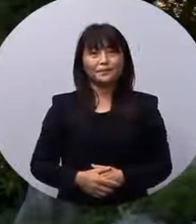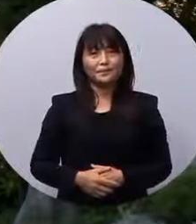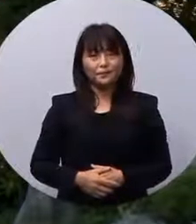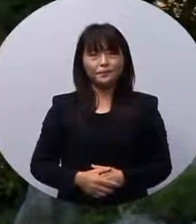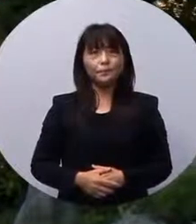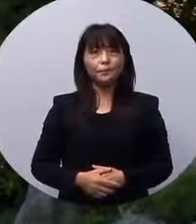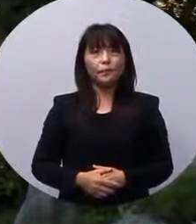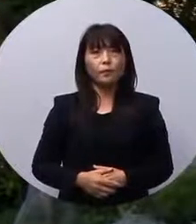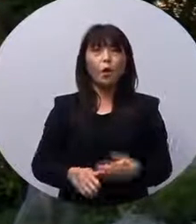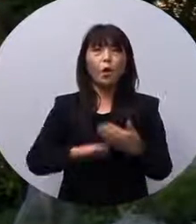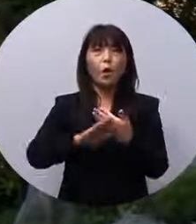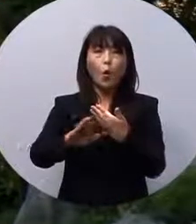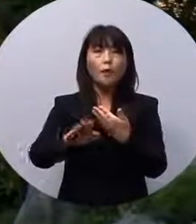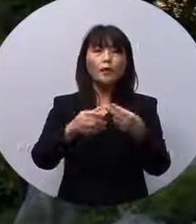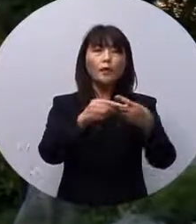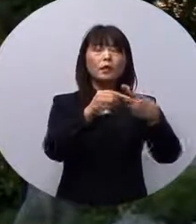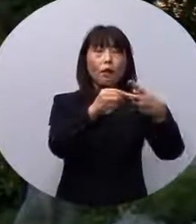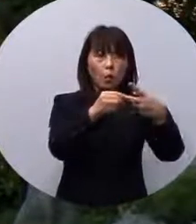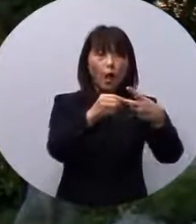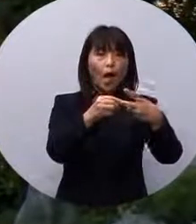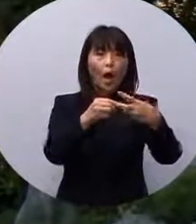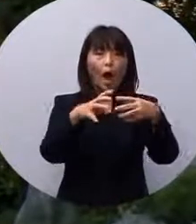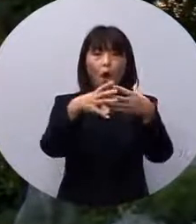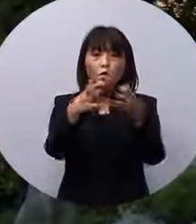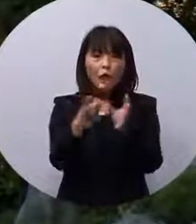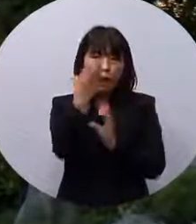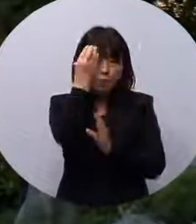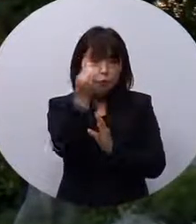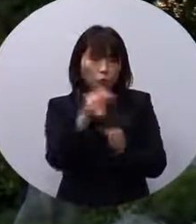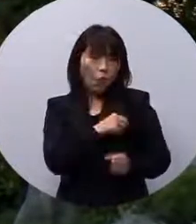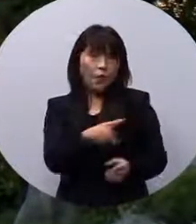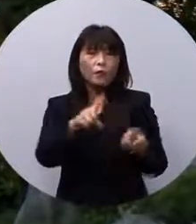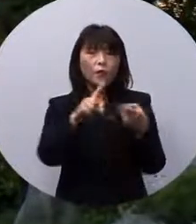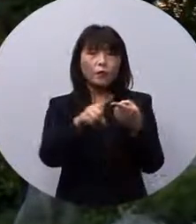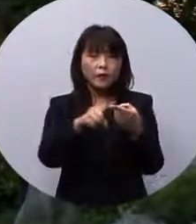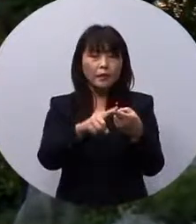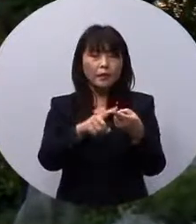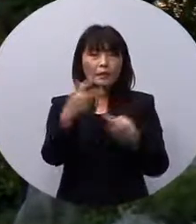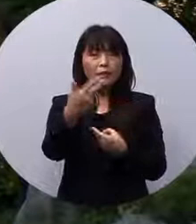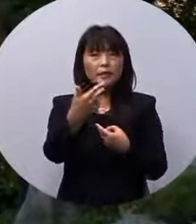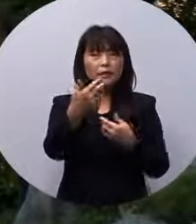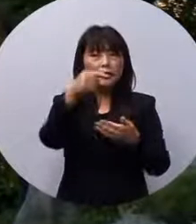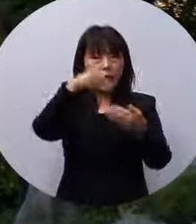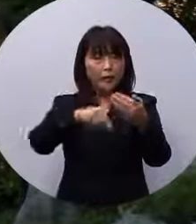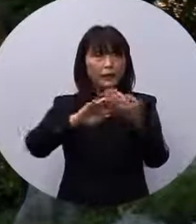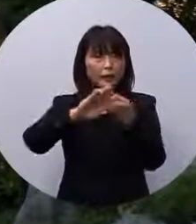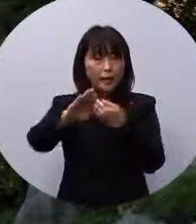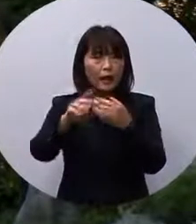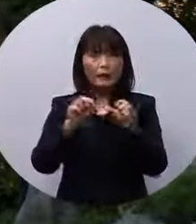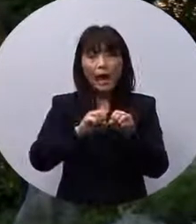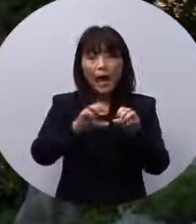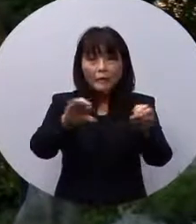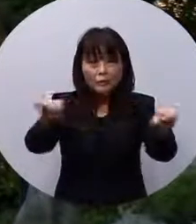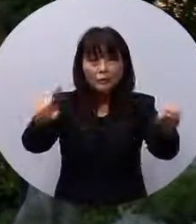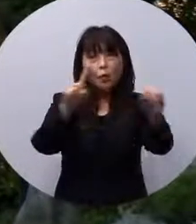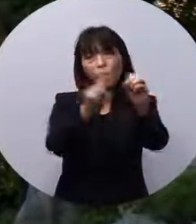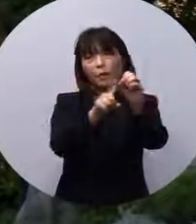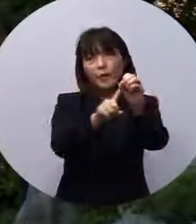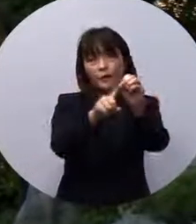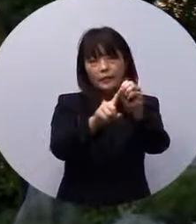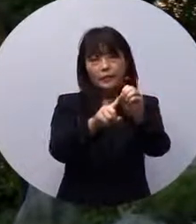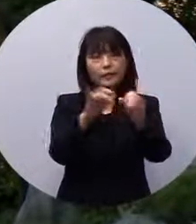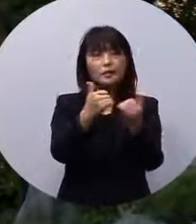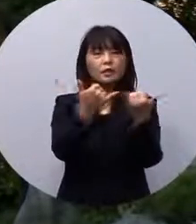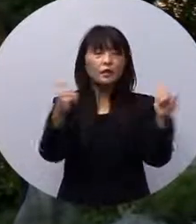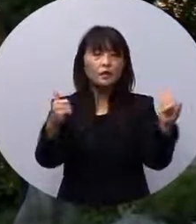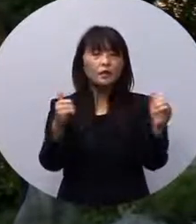その他ステップ2では藤沢の魅力を積極的に市内や市外に発信していくために市民サポーターズク